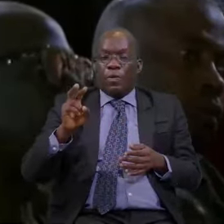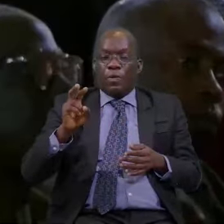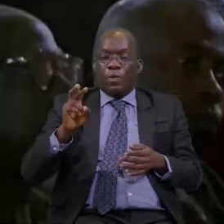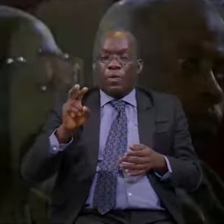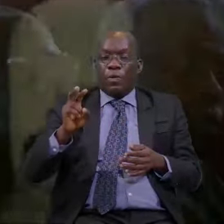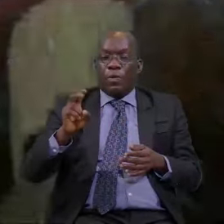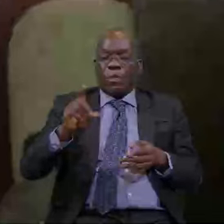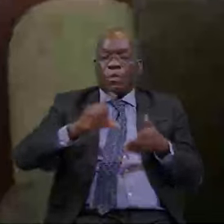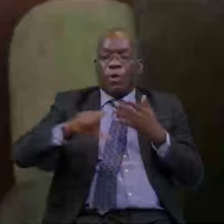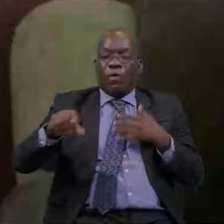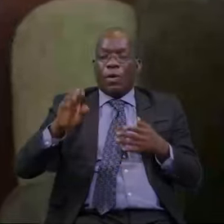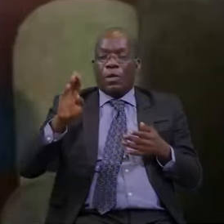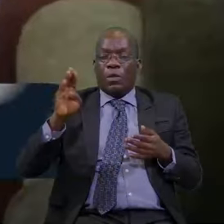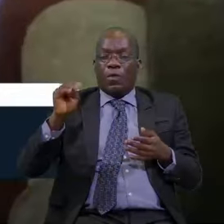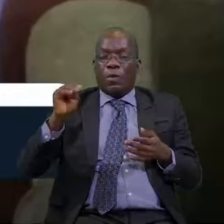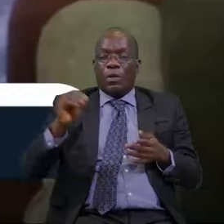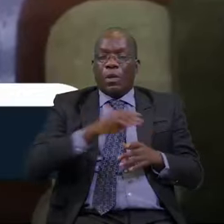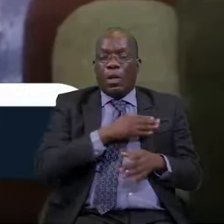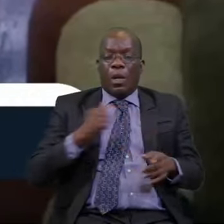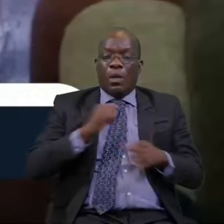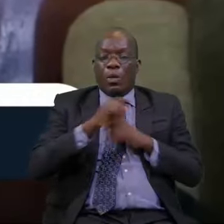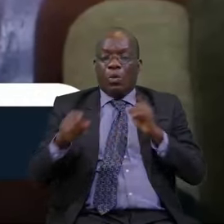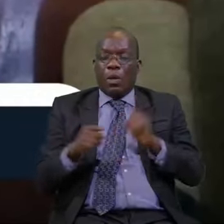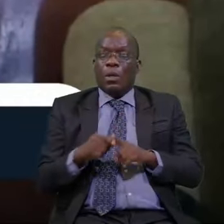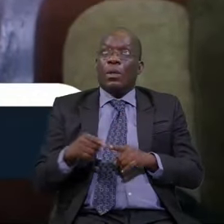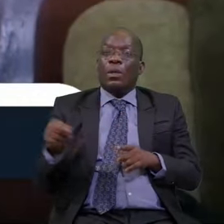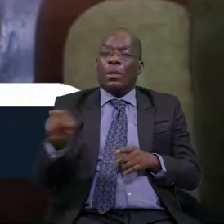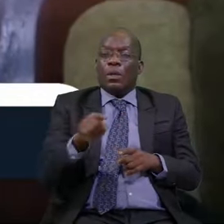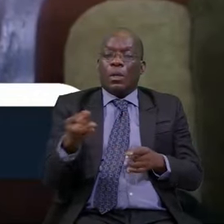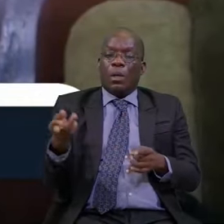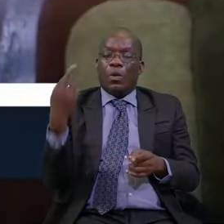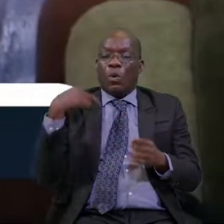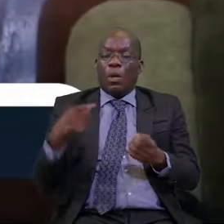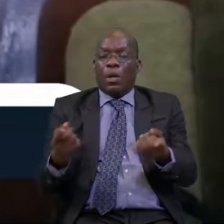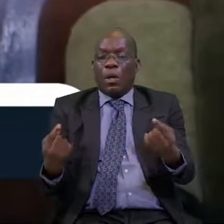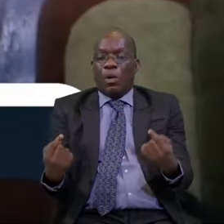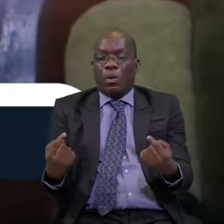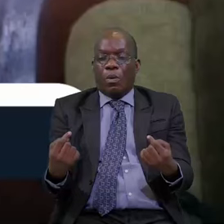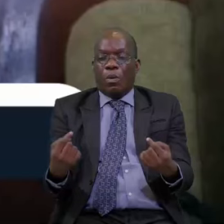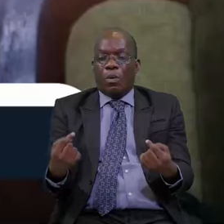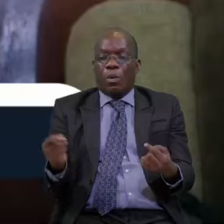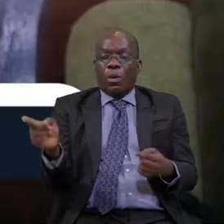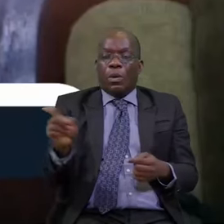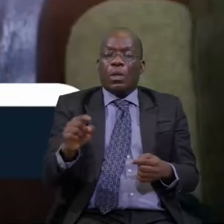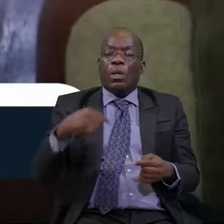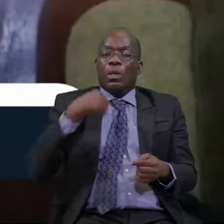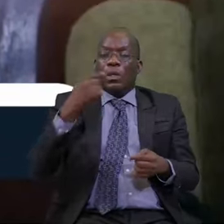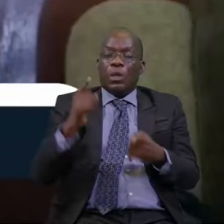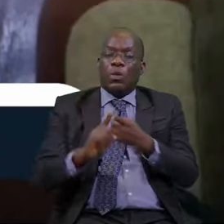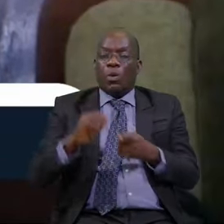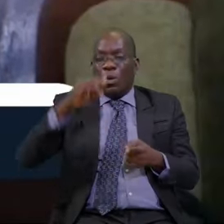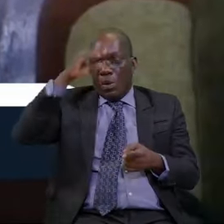Marc 12, verset 14. Et ils vinrent lui dire, «